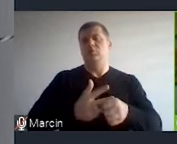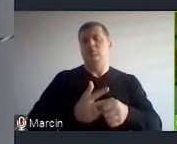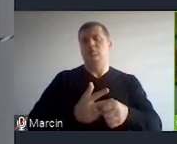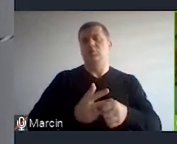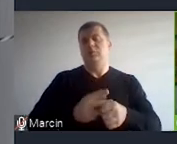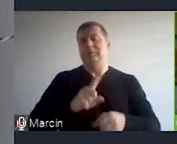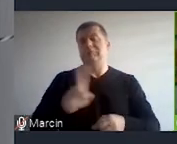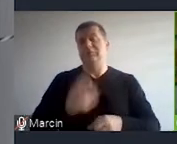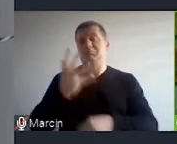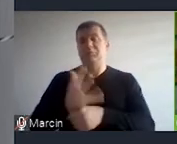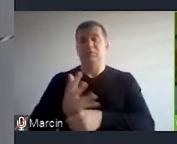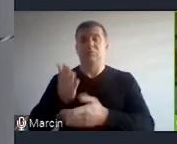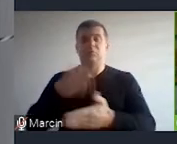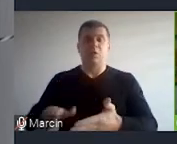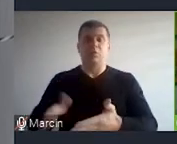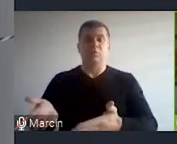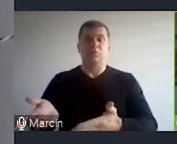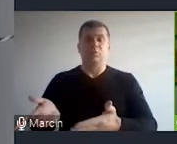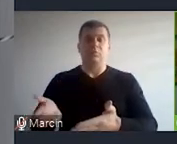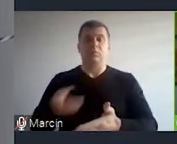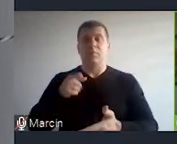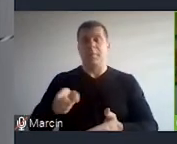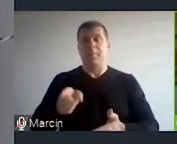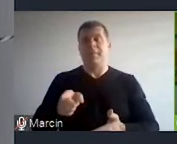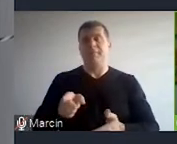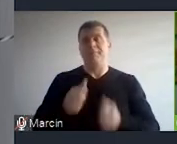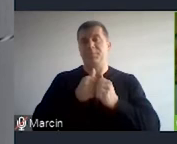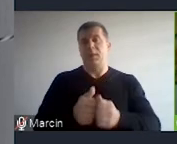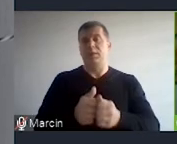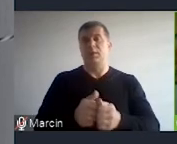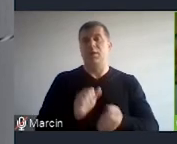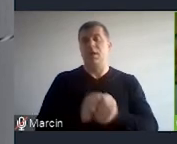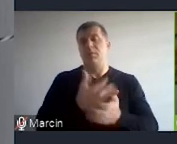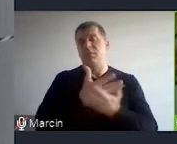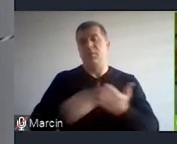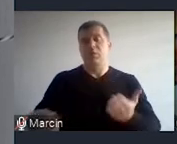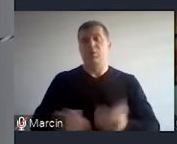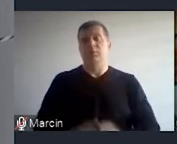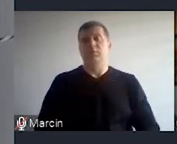z 50 części tego zadania czy tego wynagrodzenia.